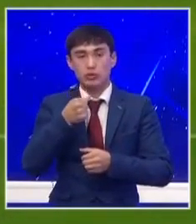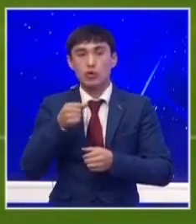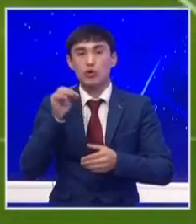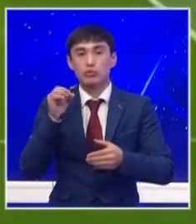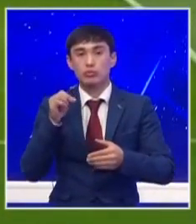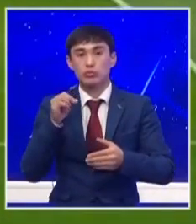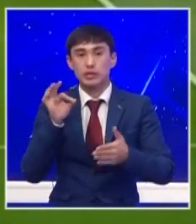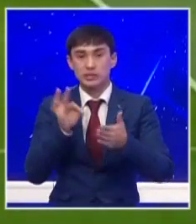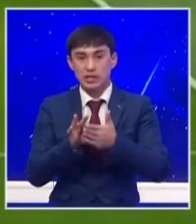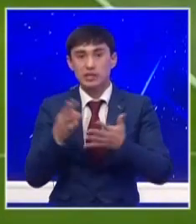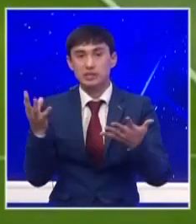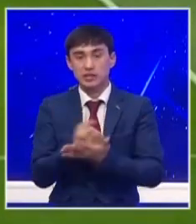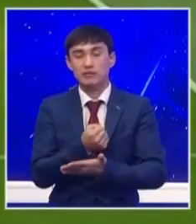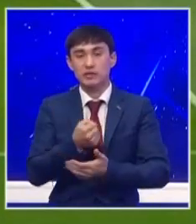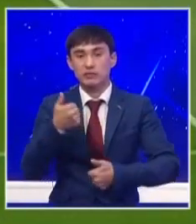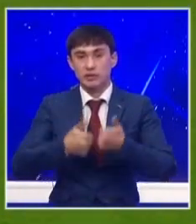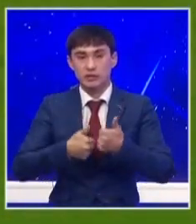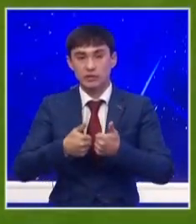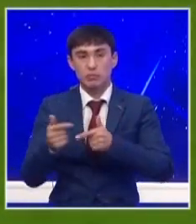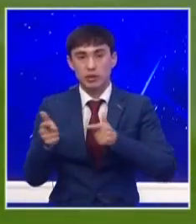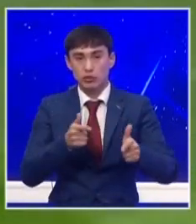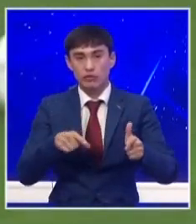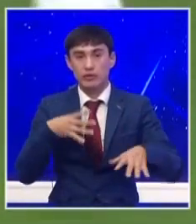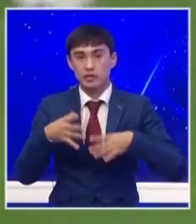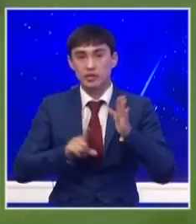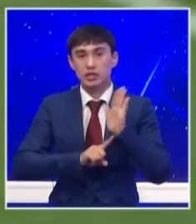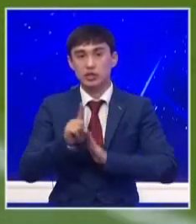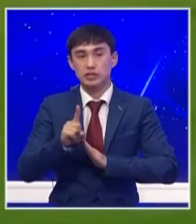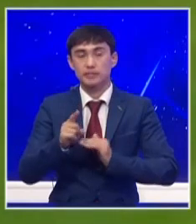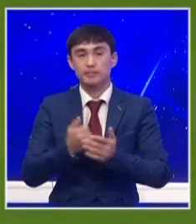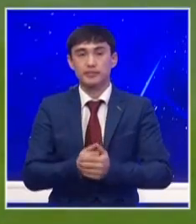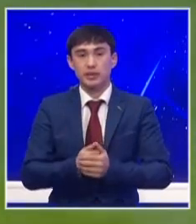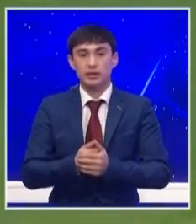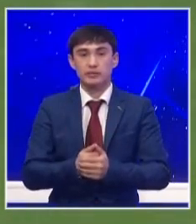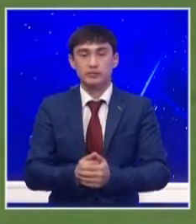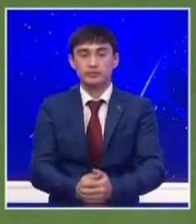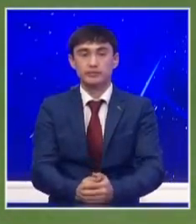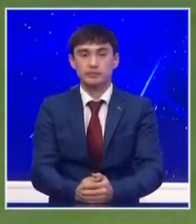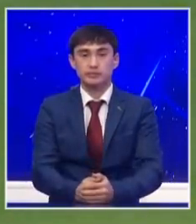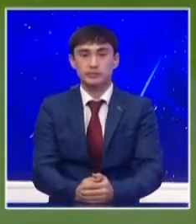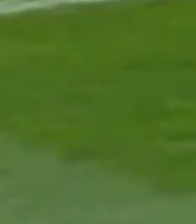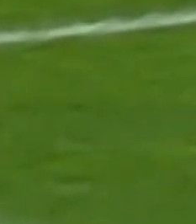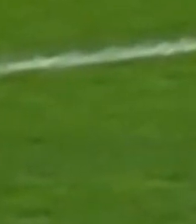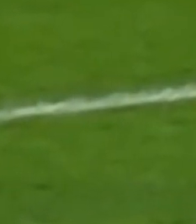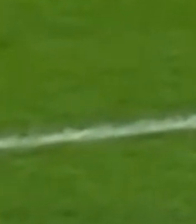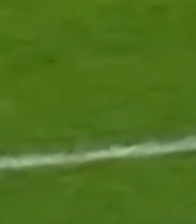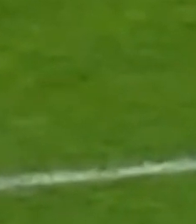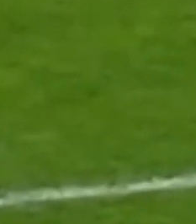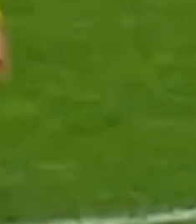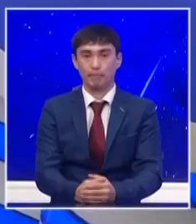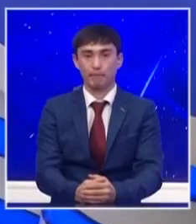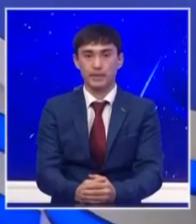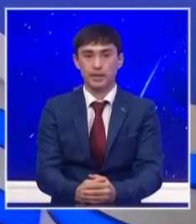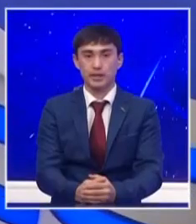медали чемпионата кпл и уже начала подготовку к намеченной цели одной из первых сред казахстанских команд Рина закриева по материалам